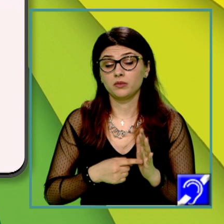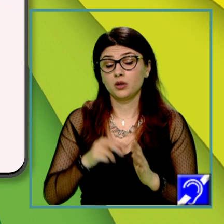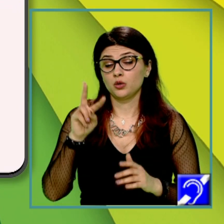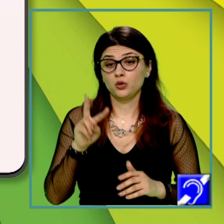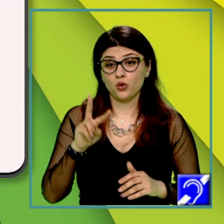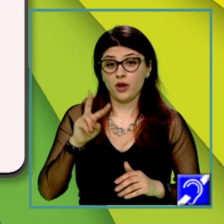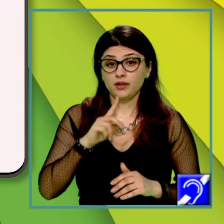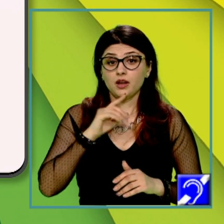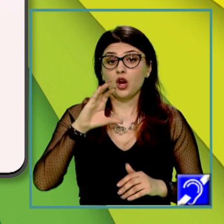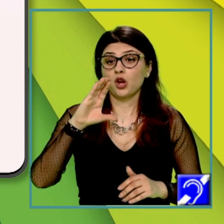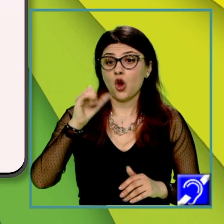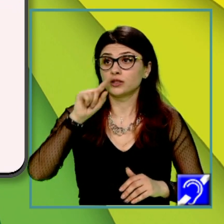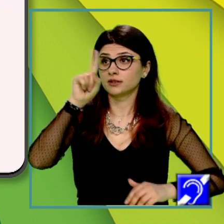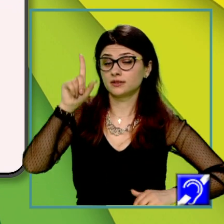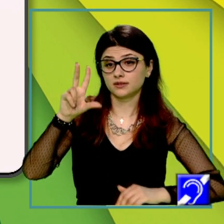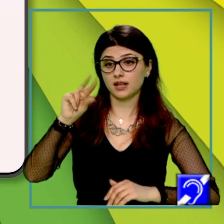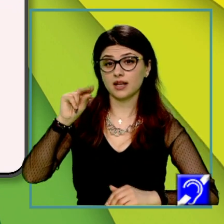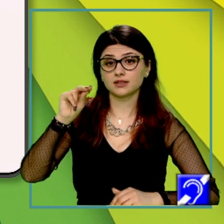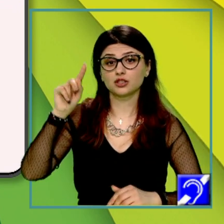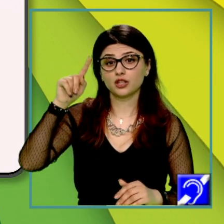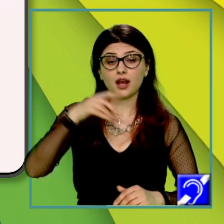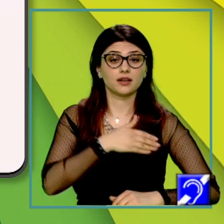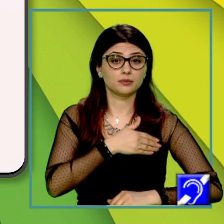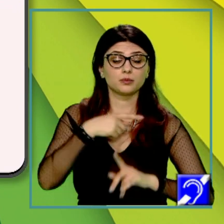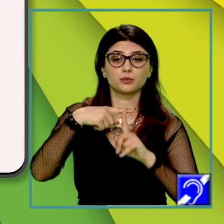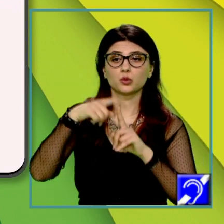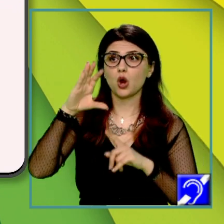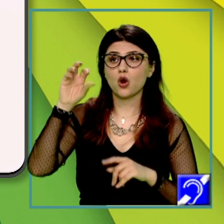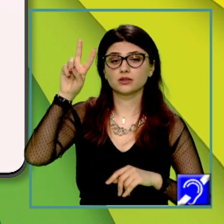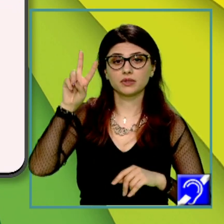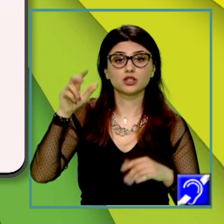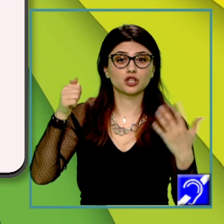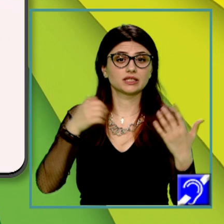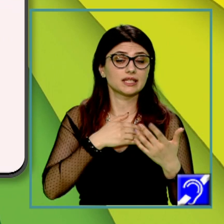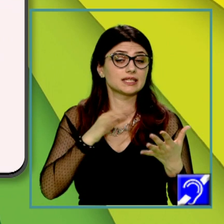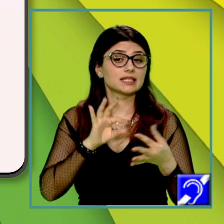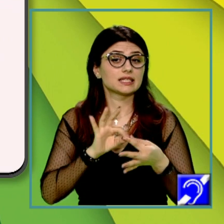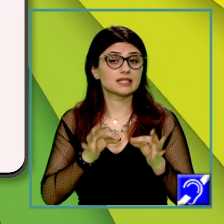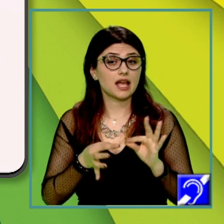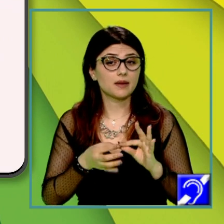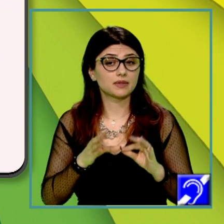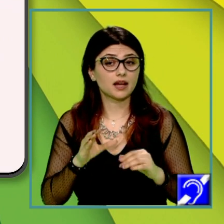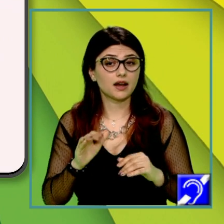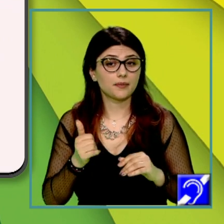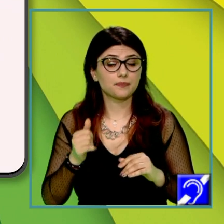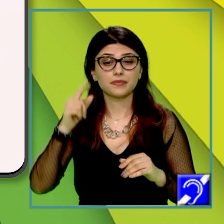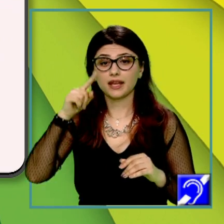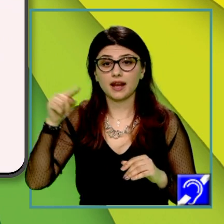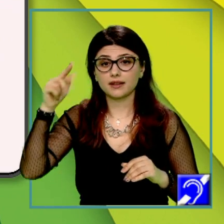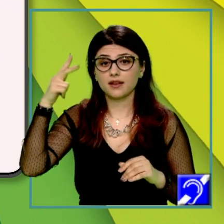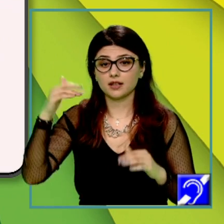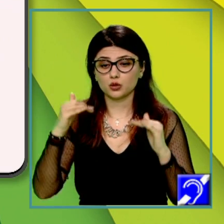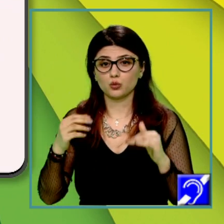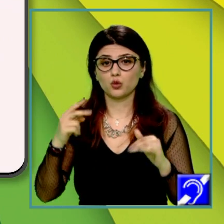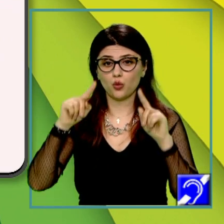pătrat de 30 de grade plus cosinus pătrat de 60 de grade egal cu radical din 3 supra 2